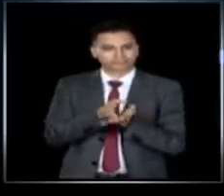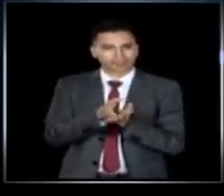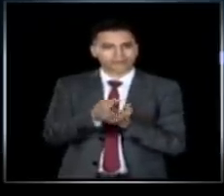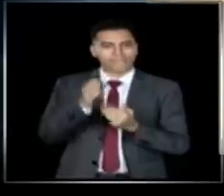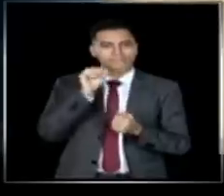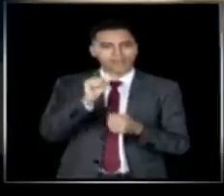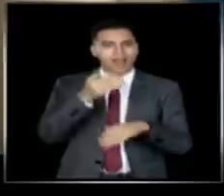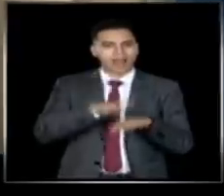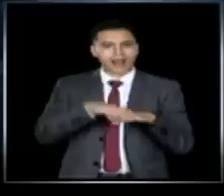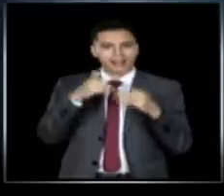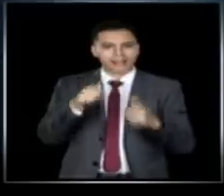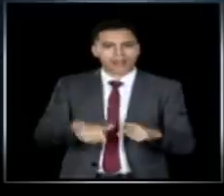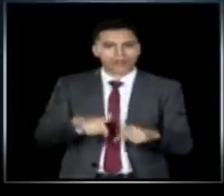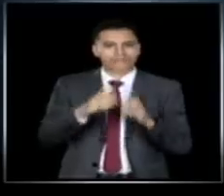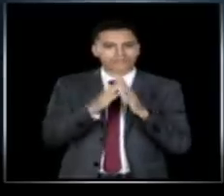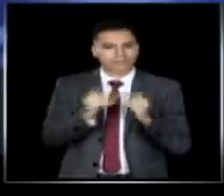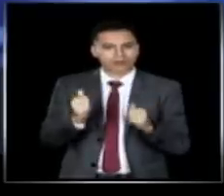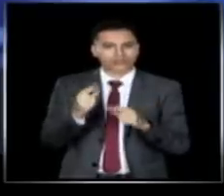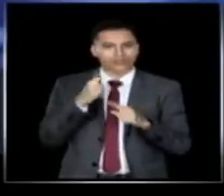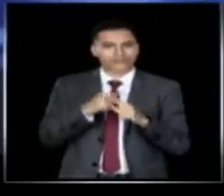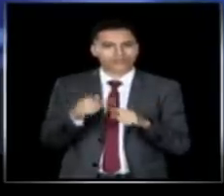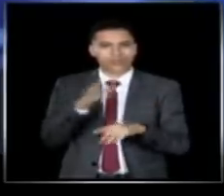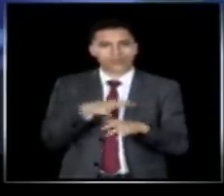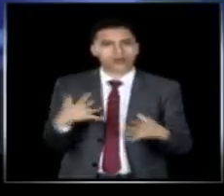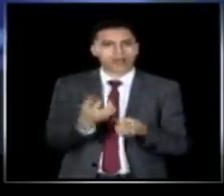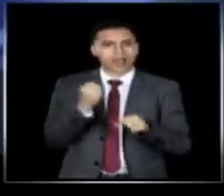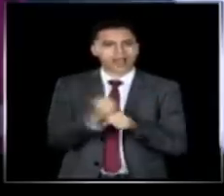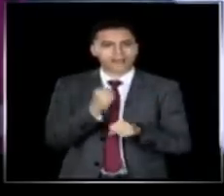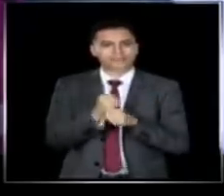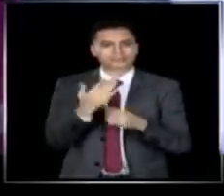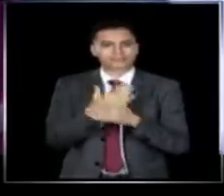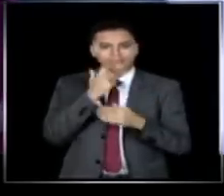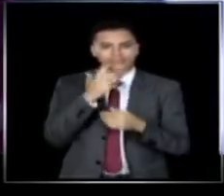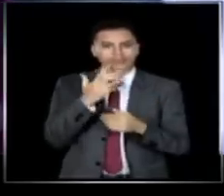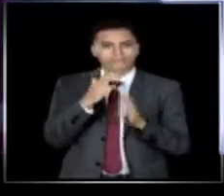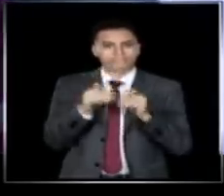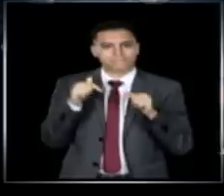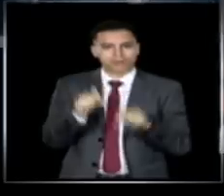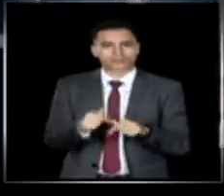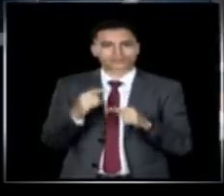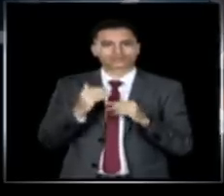نهج الدولة المصرية اللي مكرسة كل جهودها للشباب المصري. أنتوا الحاضر